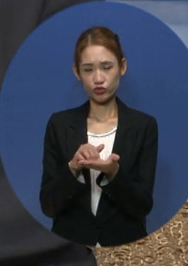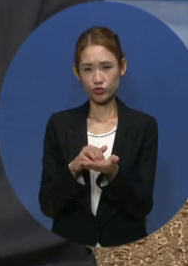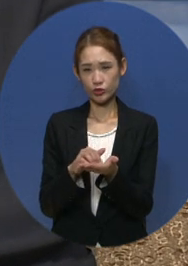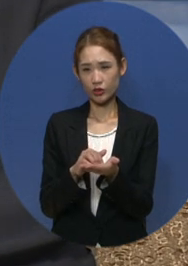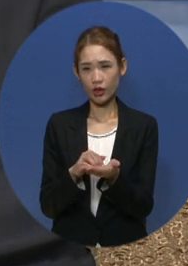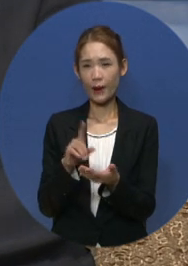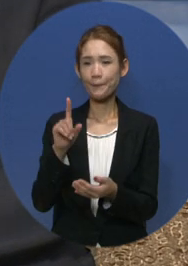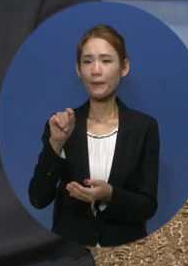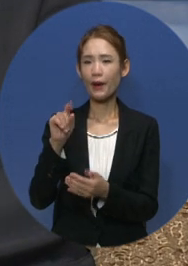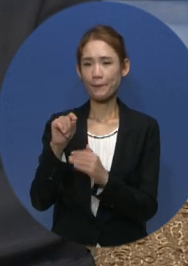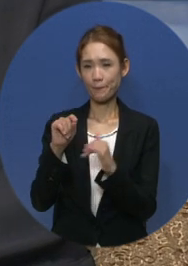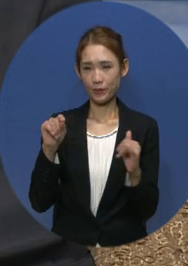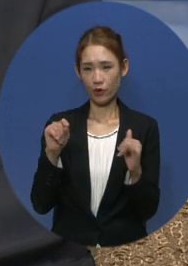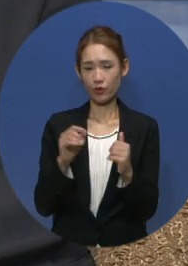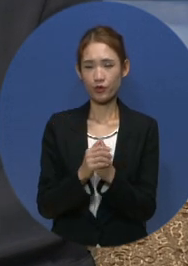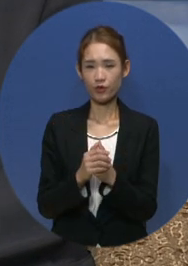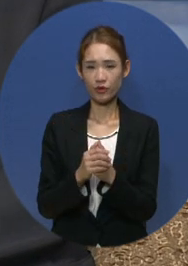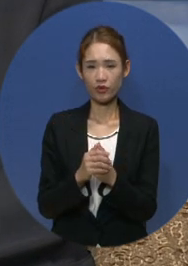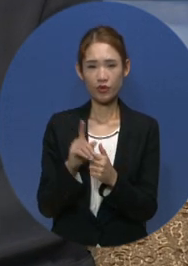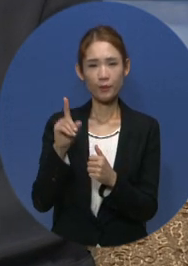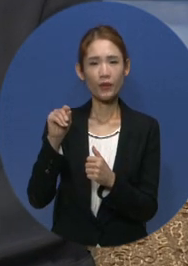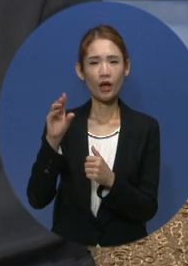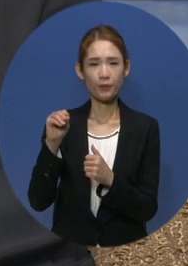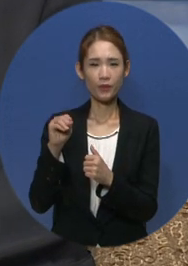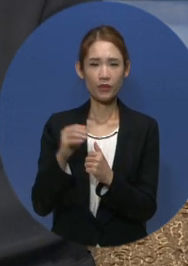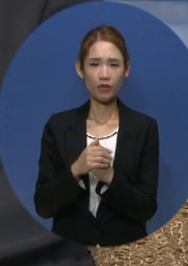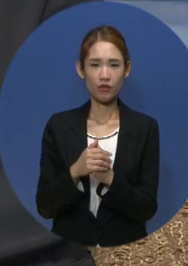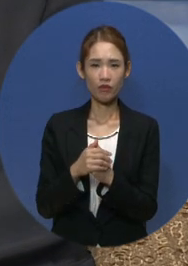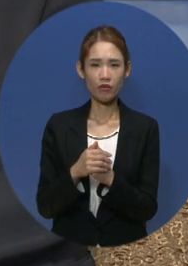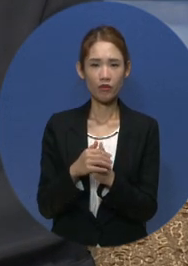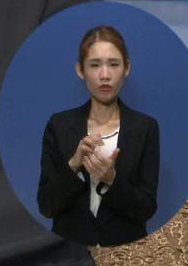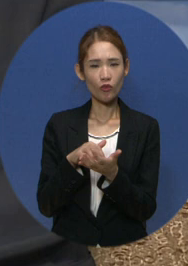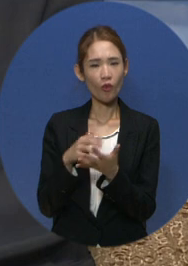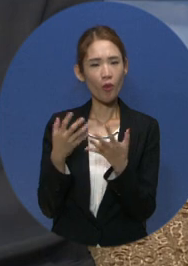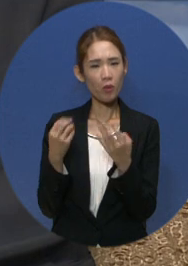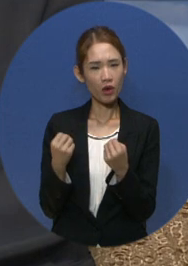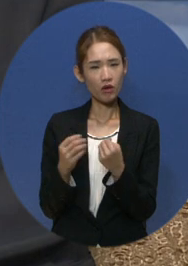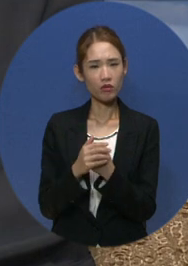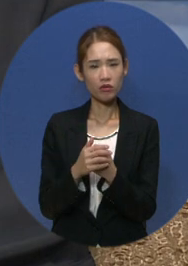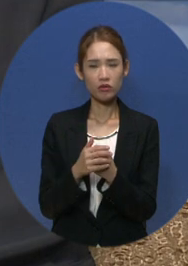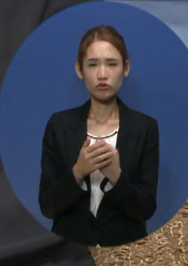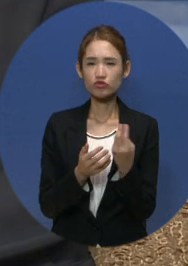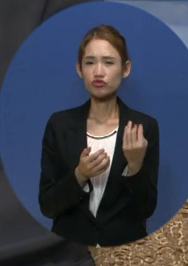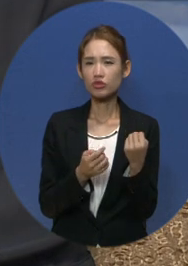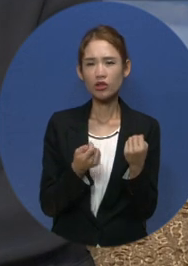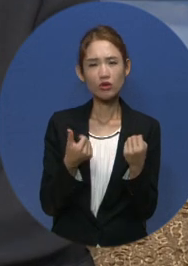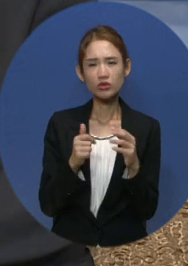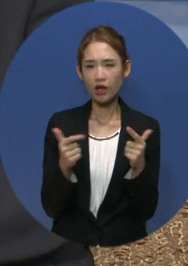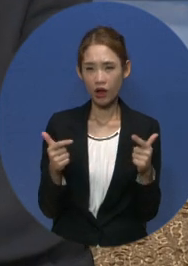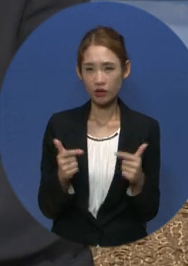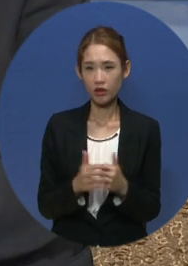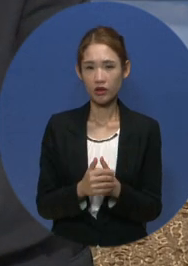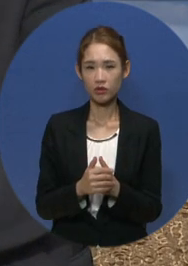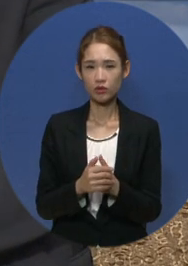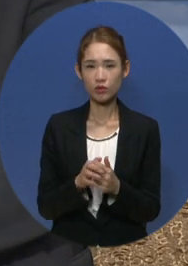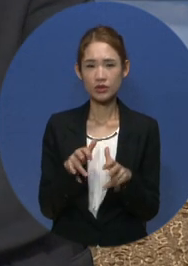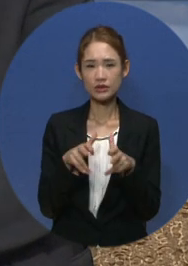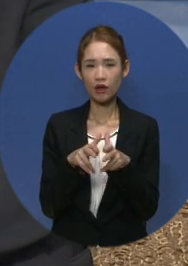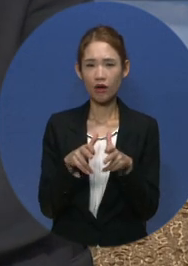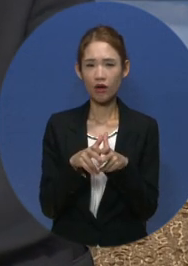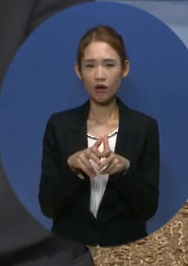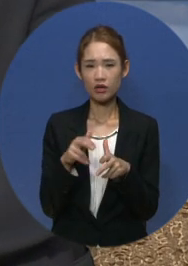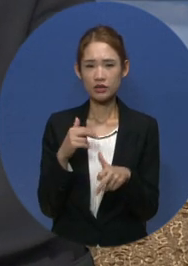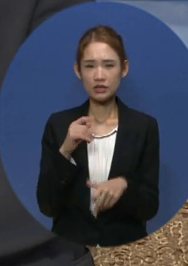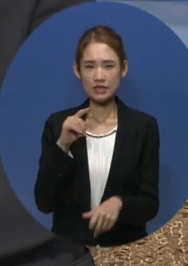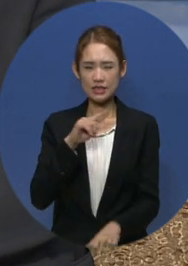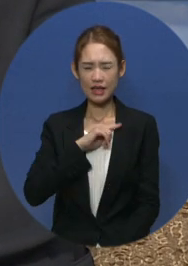만 명 정도 본다고 본답니다. 만 명. 그래도 꽤 많은 예, 분들이신데. 그럼요. 적은 숫자는 아니에요. 그리고 이제 그 장애가 예.